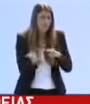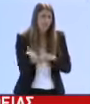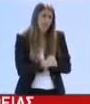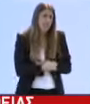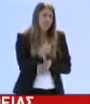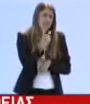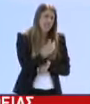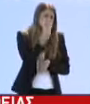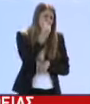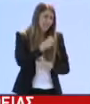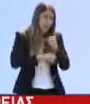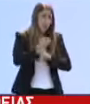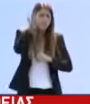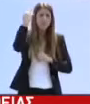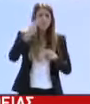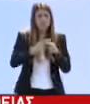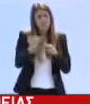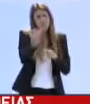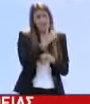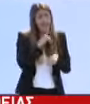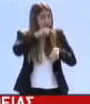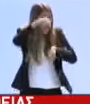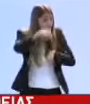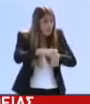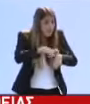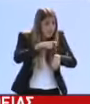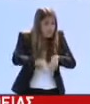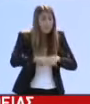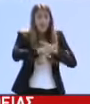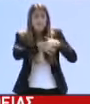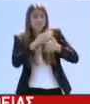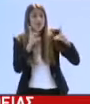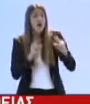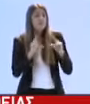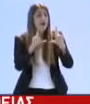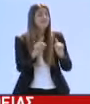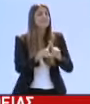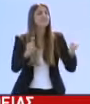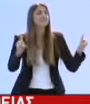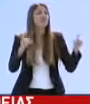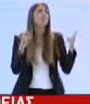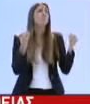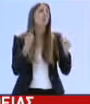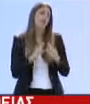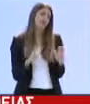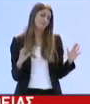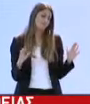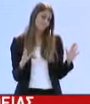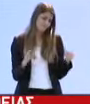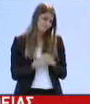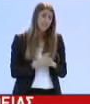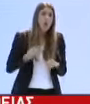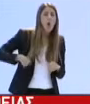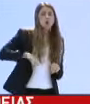χρόνια. Σήμερα με ενδιαφέρουν μόνο όσα μας ενώνουν. Και είναι πολλά. Και όλους αυτούς